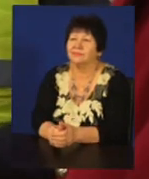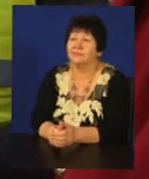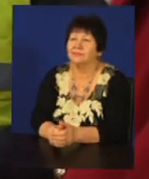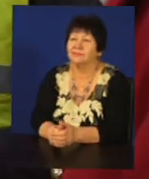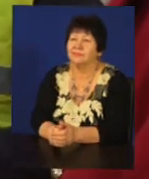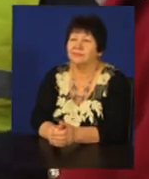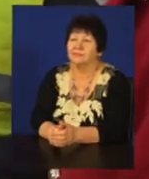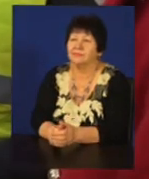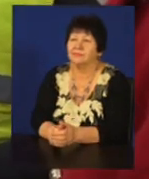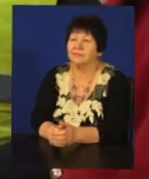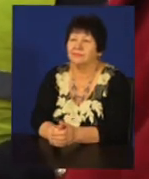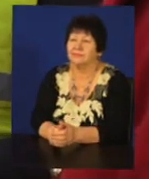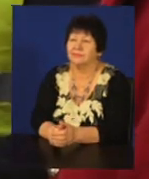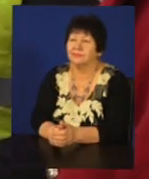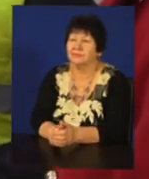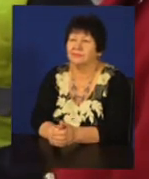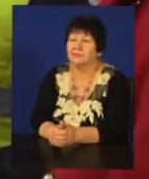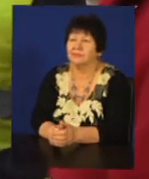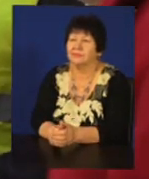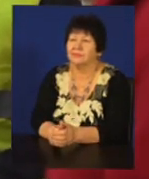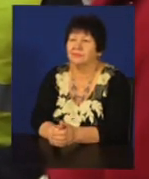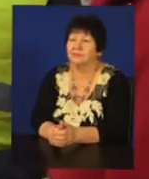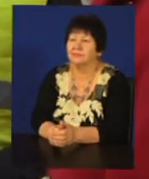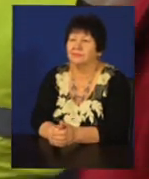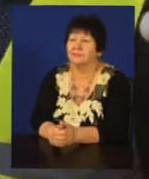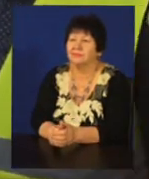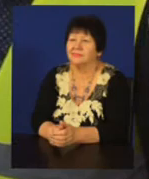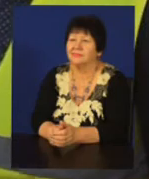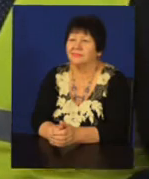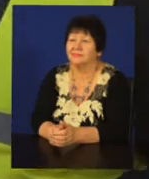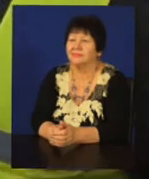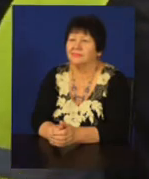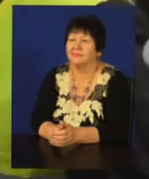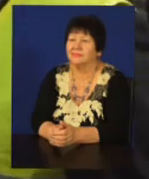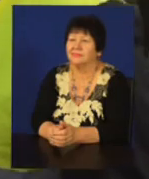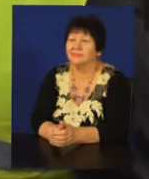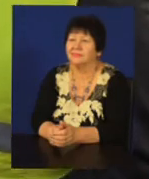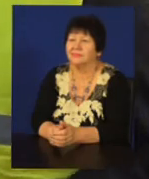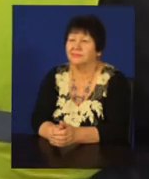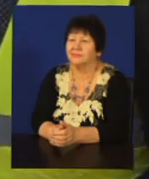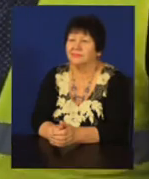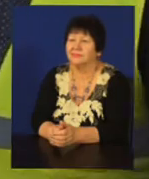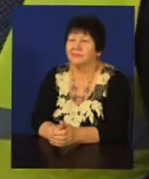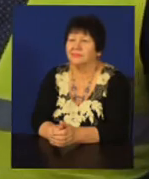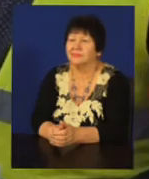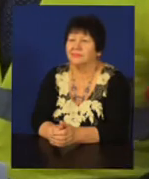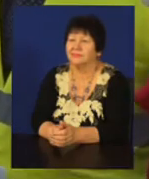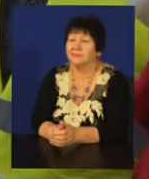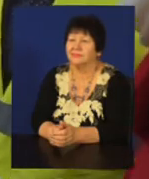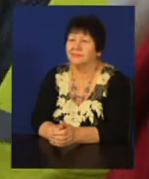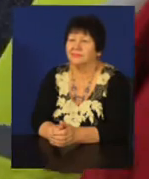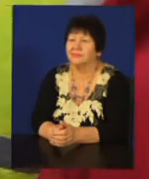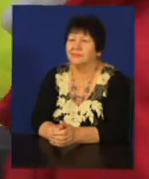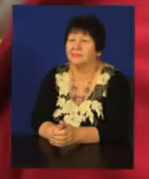and yes. When you have that's internet from this one, you can contaminate. Spate contamina apa. De ce